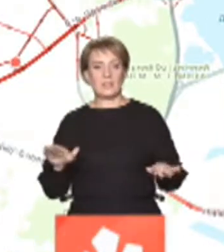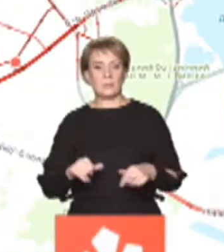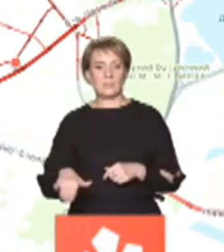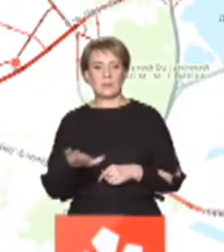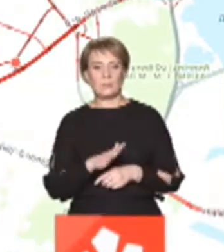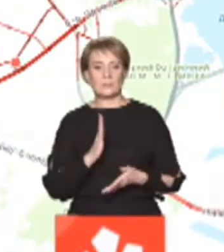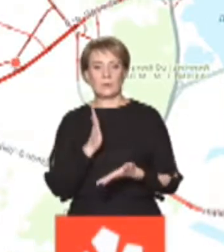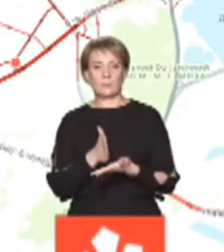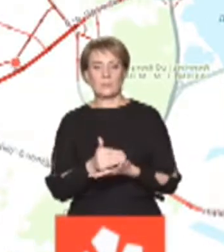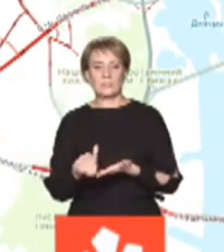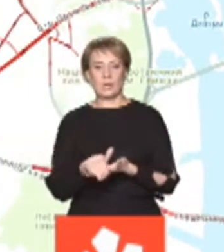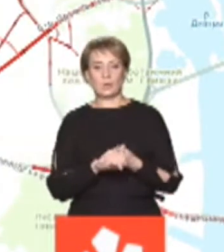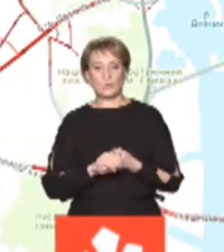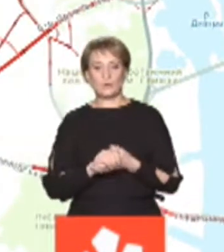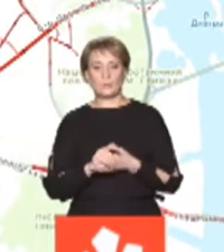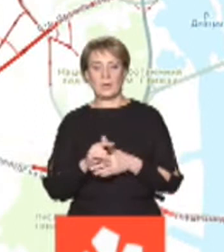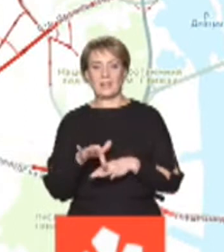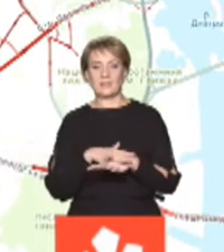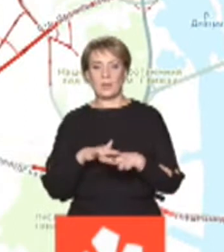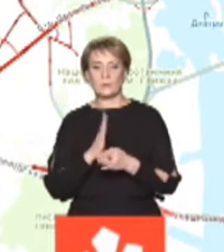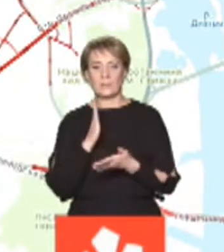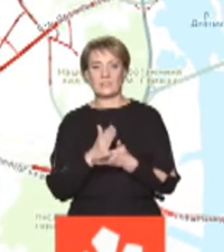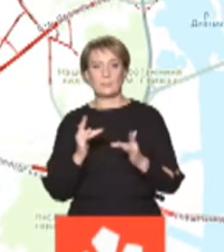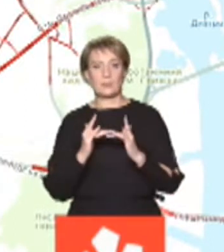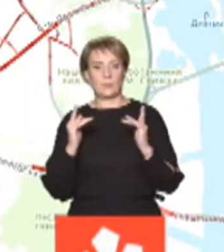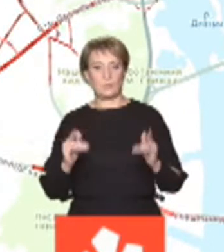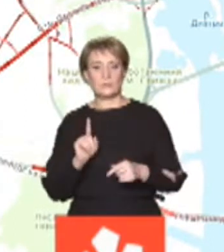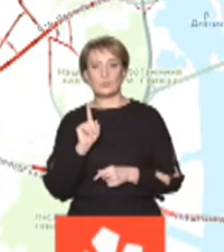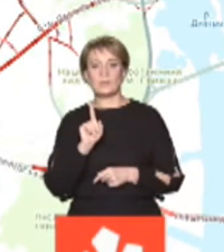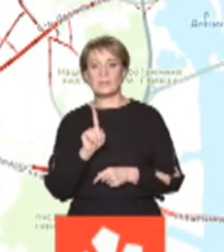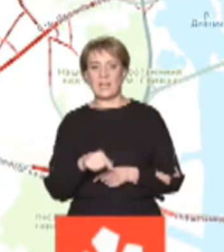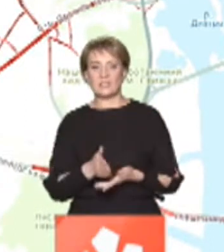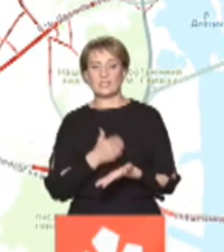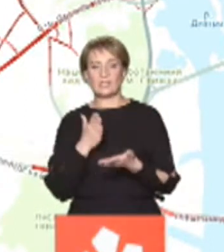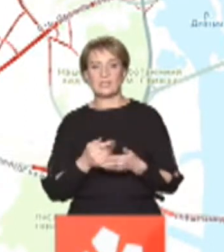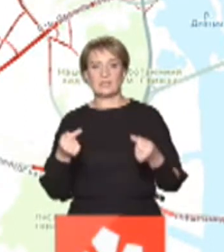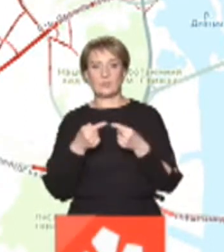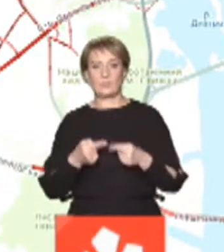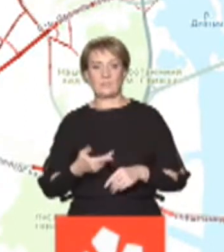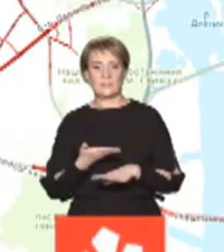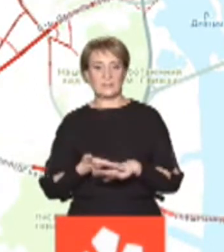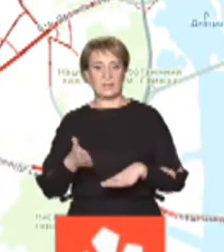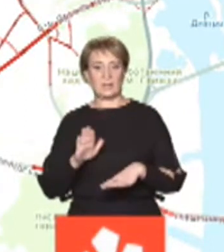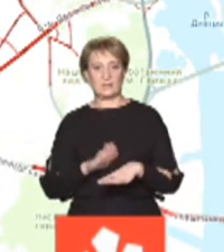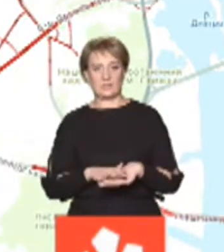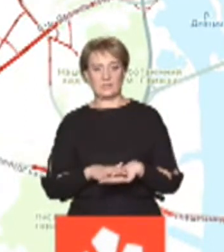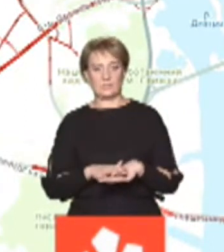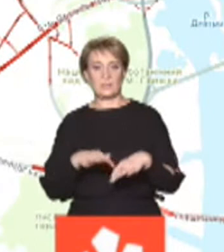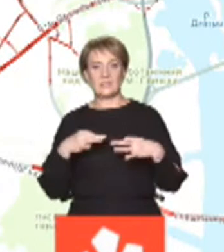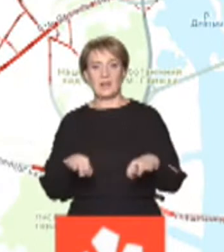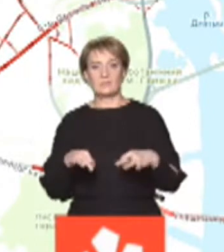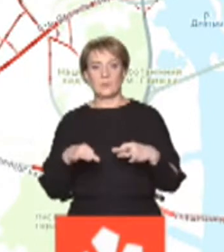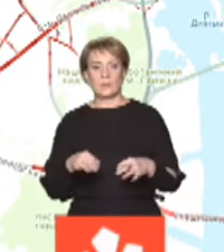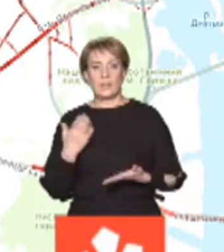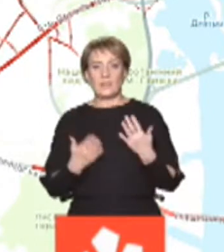у напрямку бульвару Дружби Народів, у напрямку мосту Патона теж є певні складнощі у транспорту.